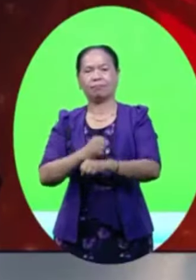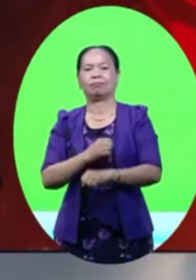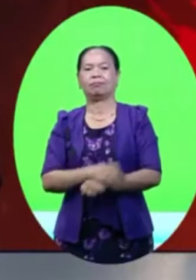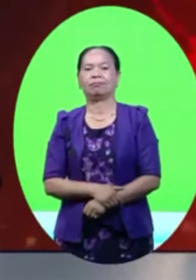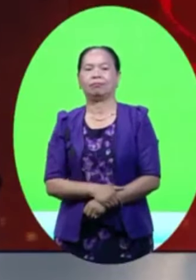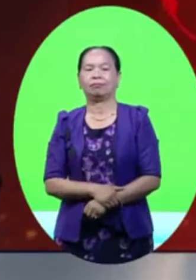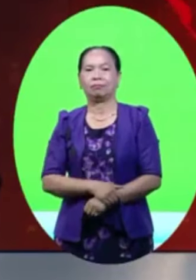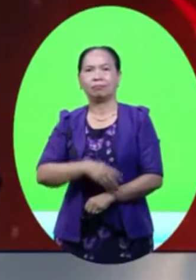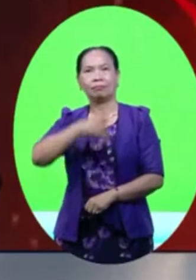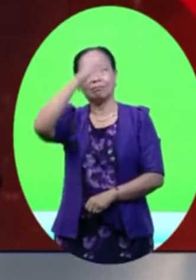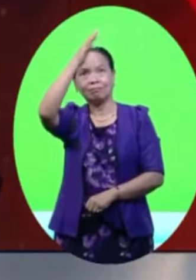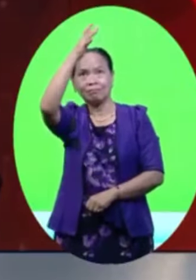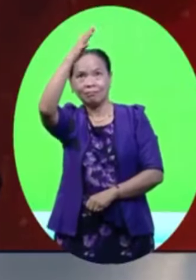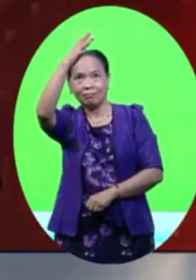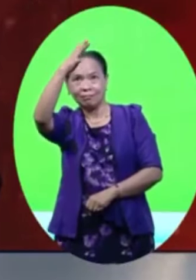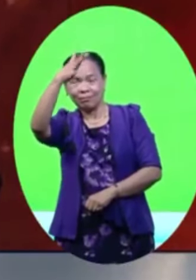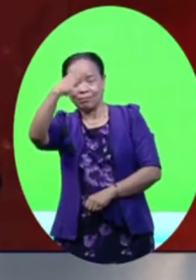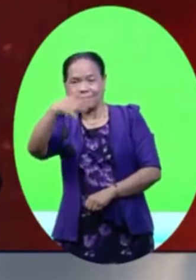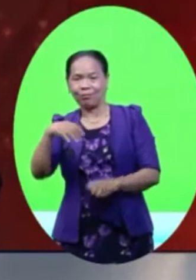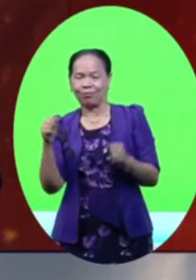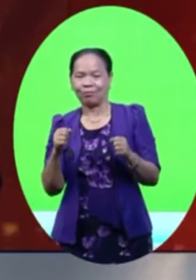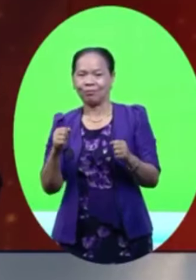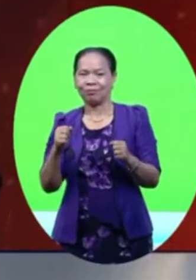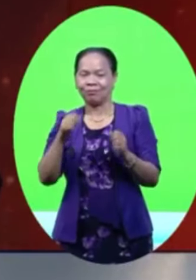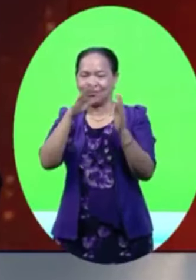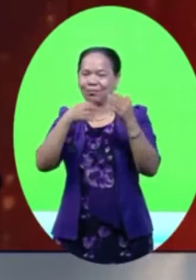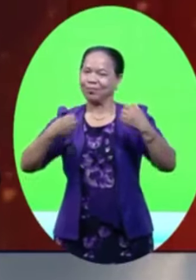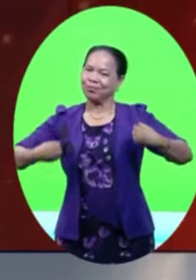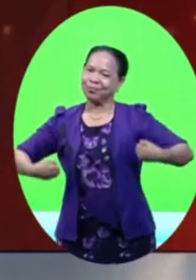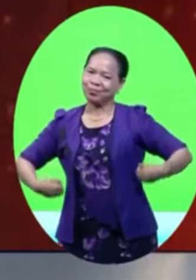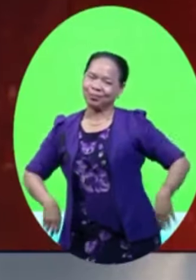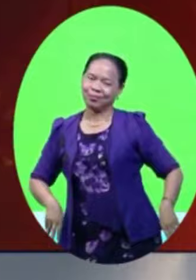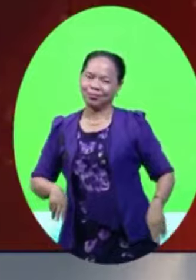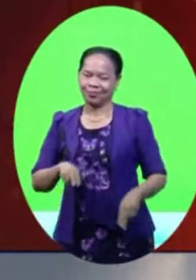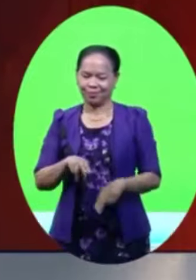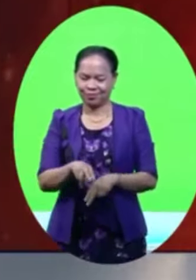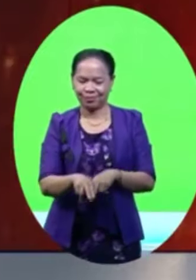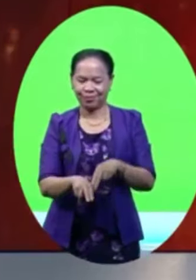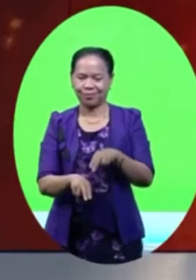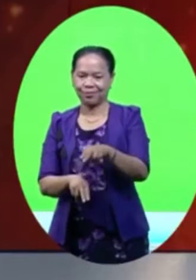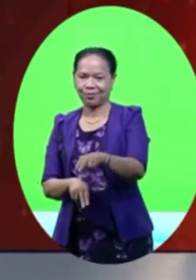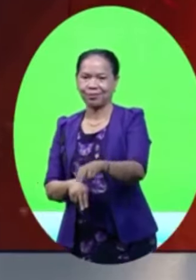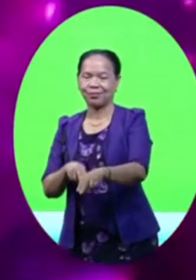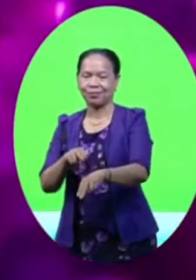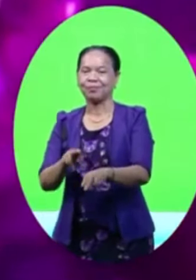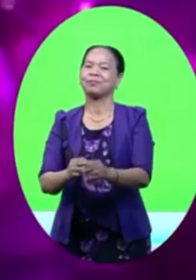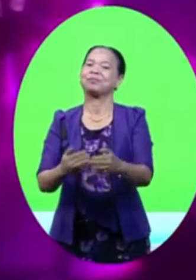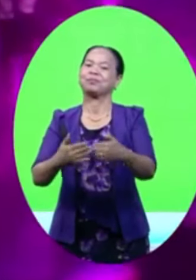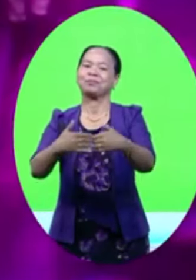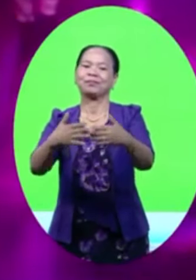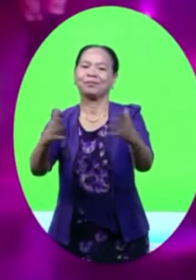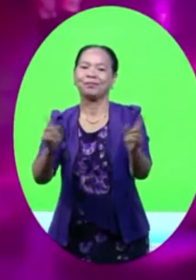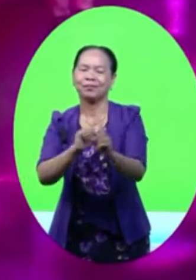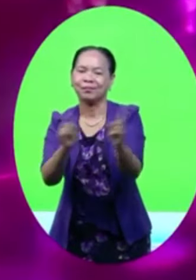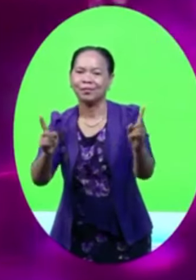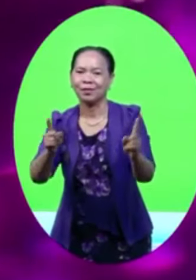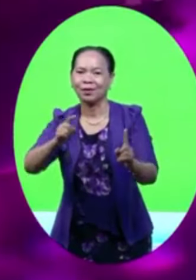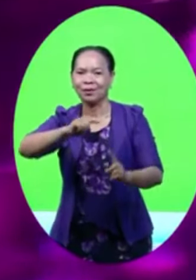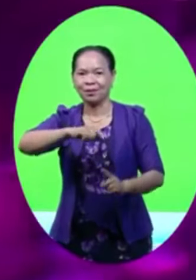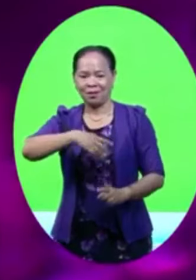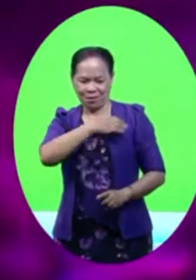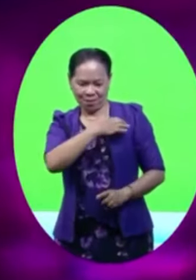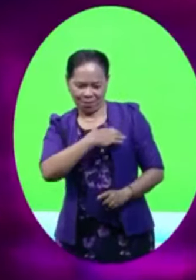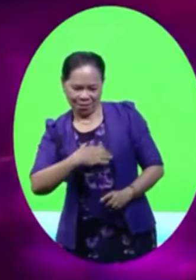Thu đông là thời điểm các tuần lễ và chương trình biểu diễn thời trang trong nước và quốc tế được triển khai đa dạng. Mới đây, Hoa hậu siêu quốc gia Thái